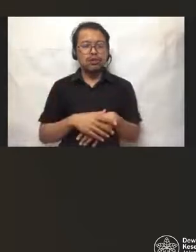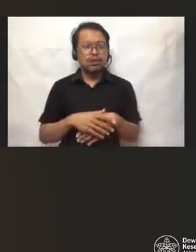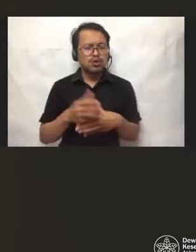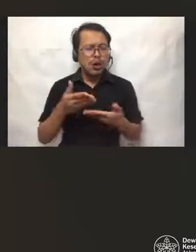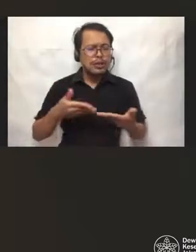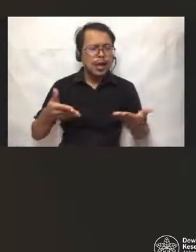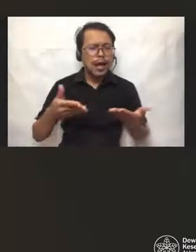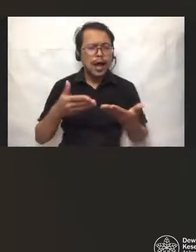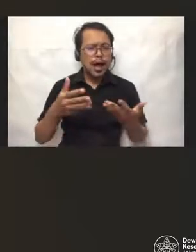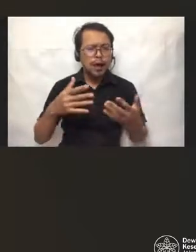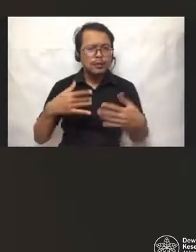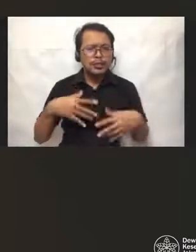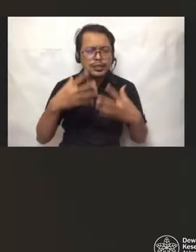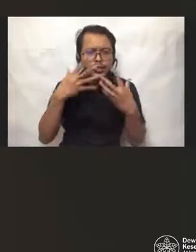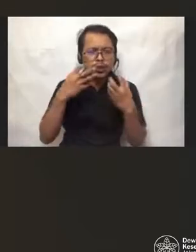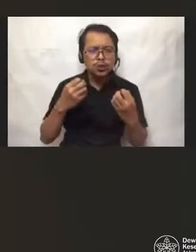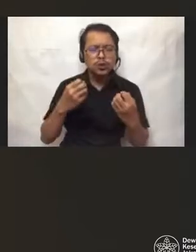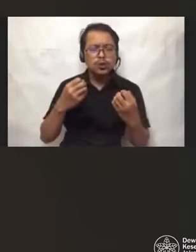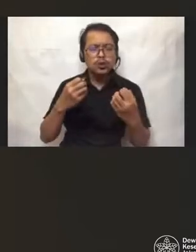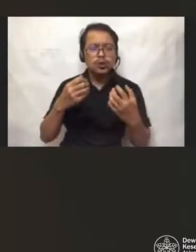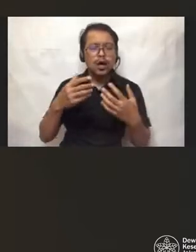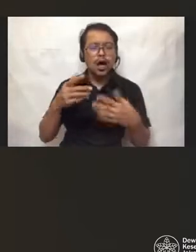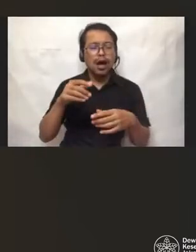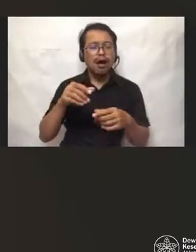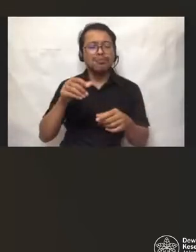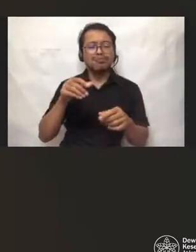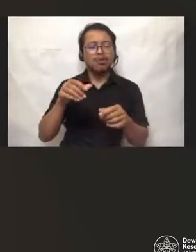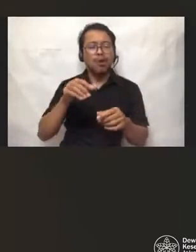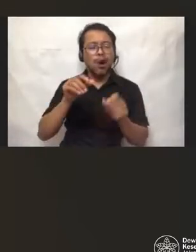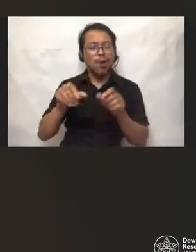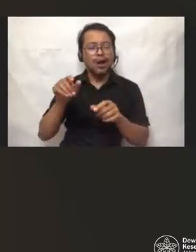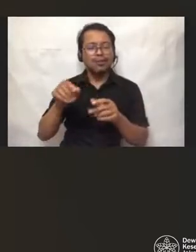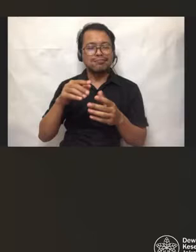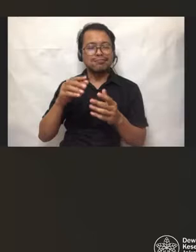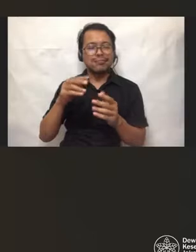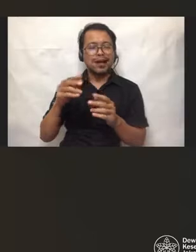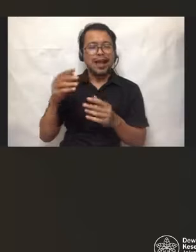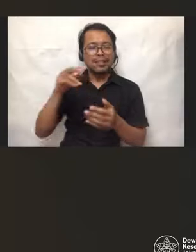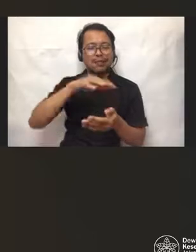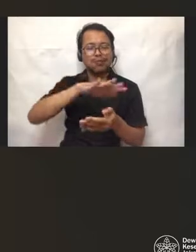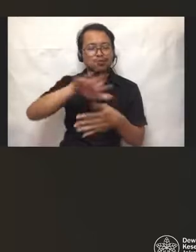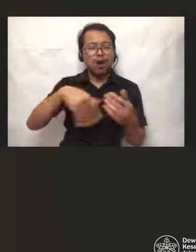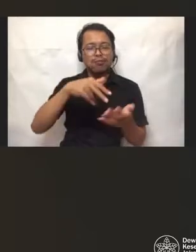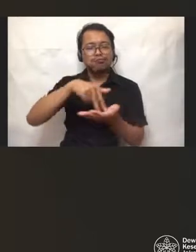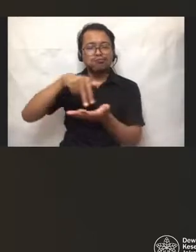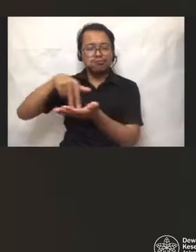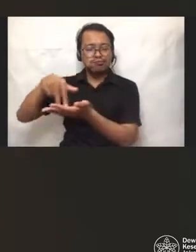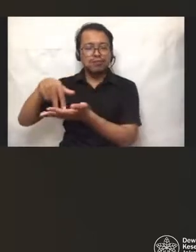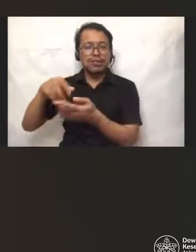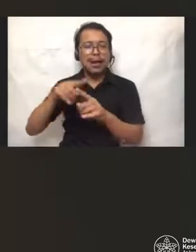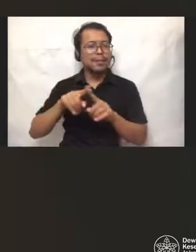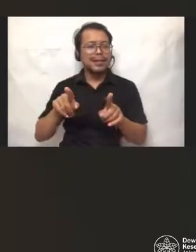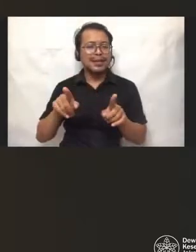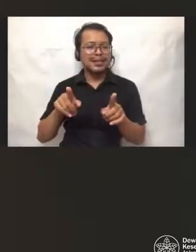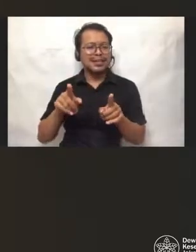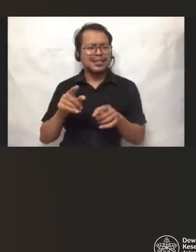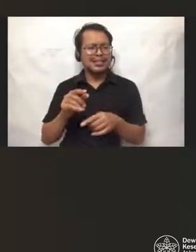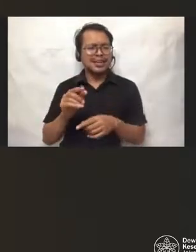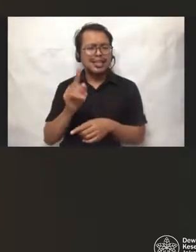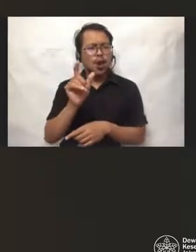boleh dikata semua pengunjung pun akhirnya terintimidasi dan berdiri. Kecuali satu orang.